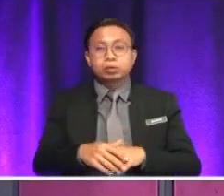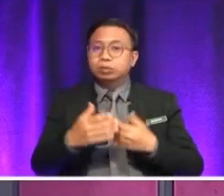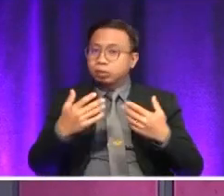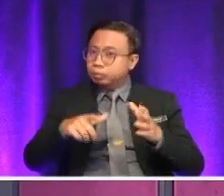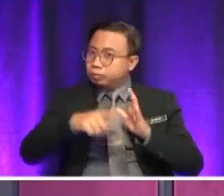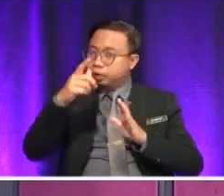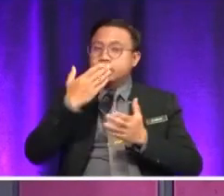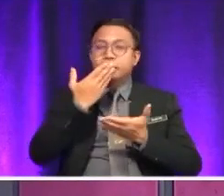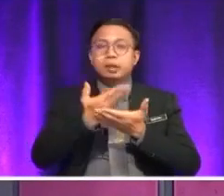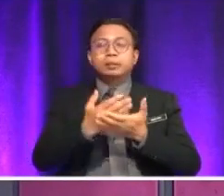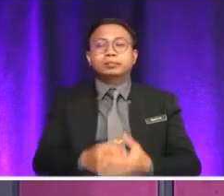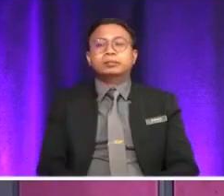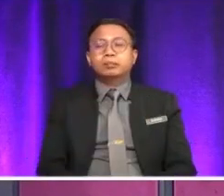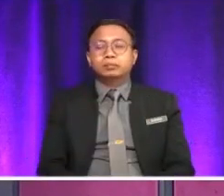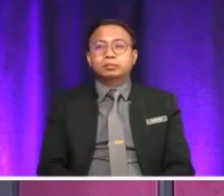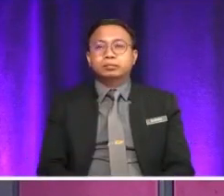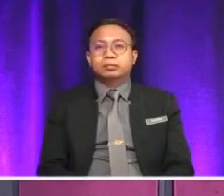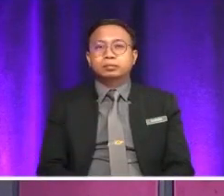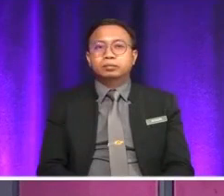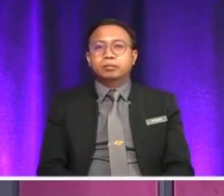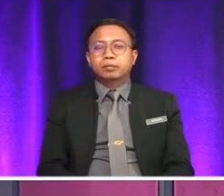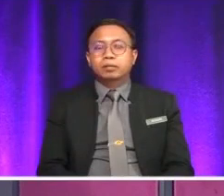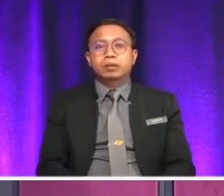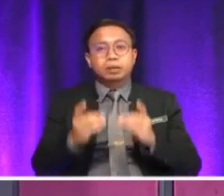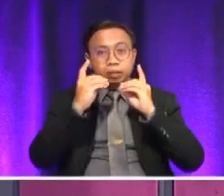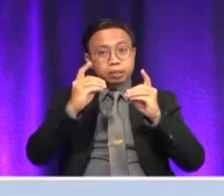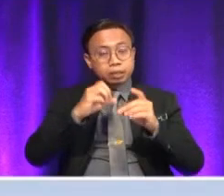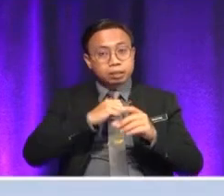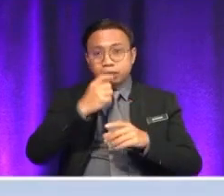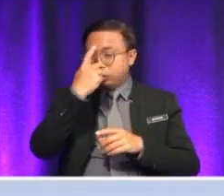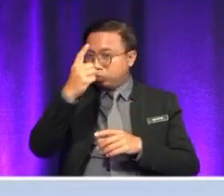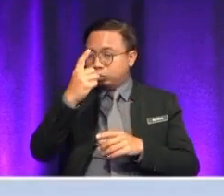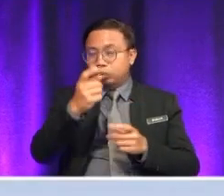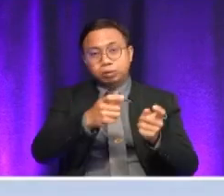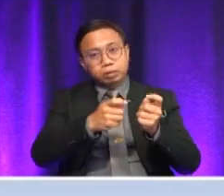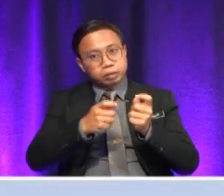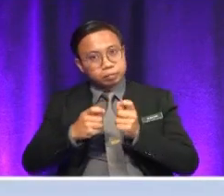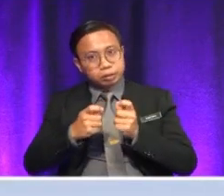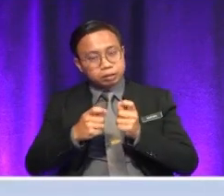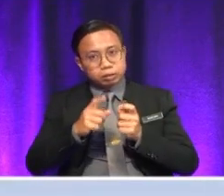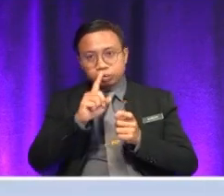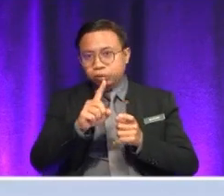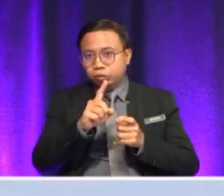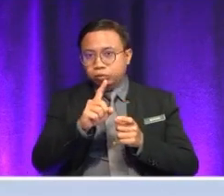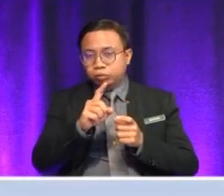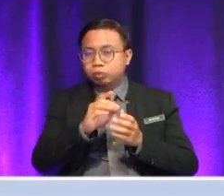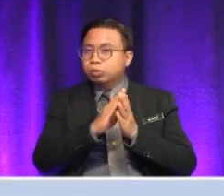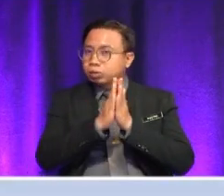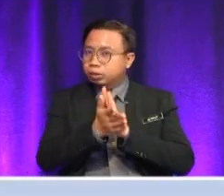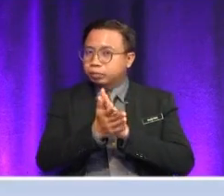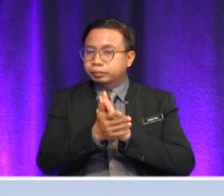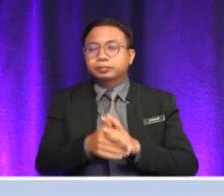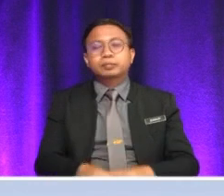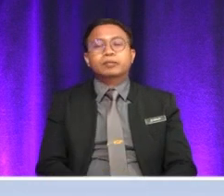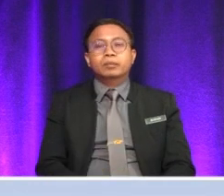baik. Betul. Okey. Didik diri untuk menerima hakikat terhadap sesuatu kejadian yang berlaku. So